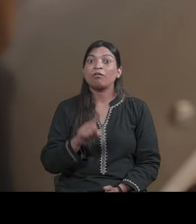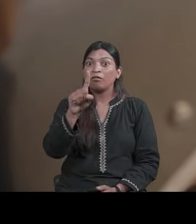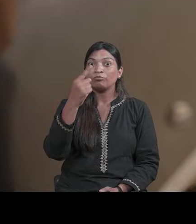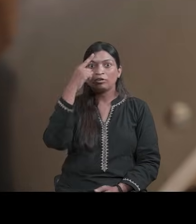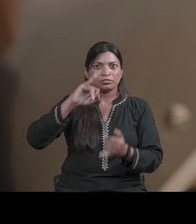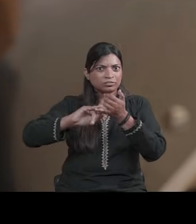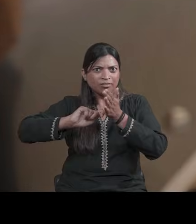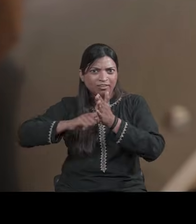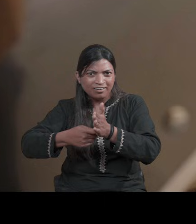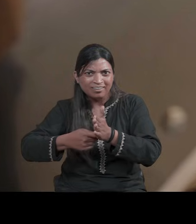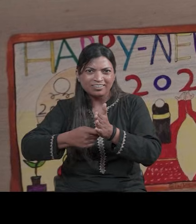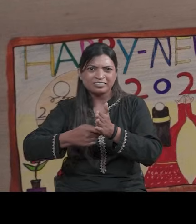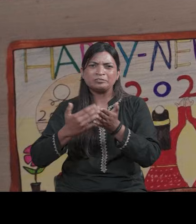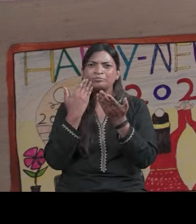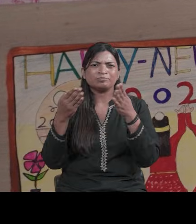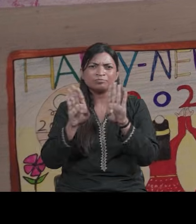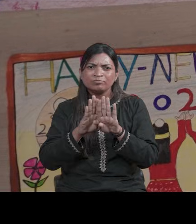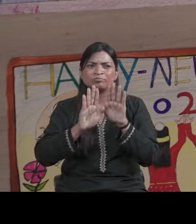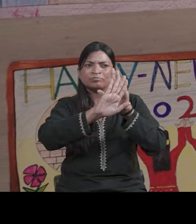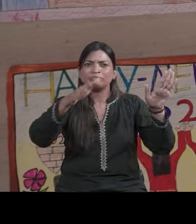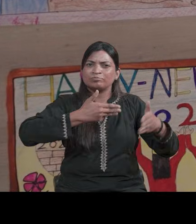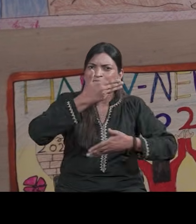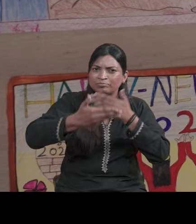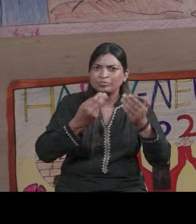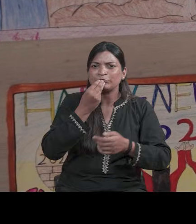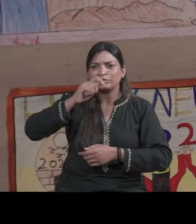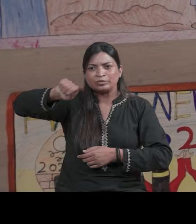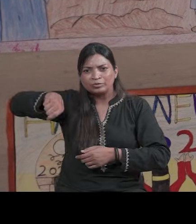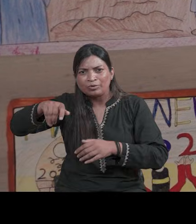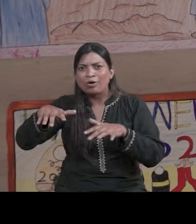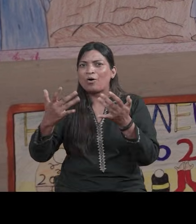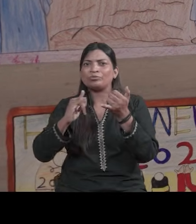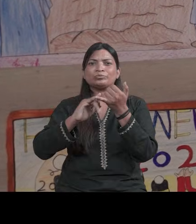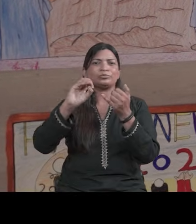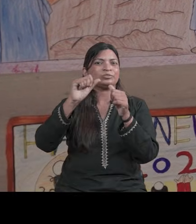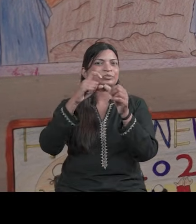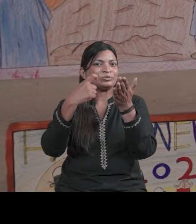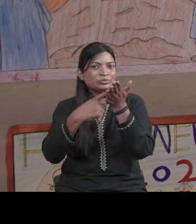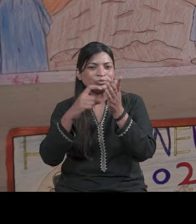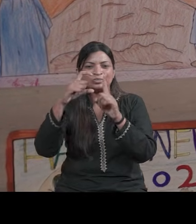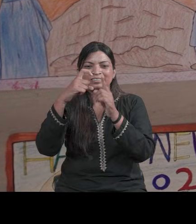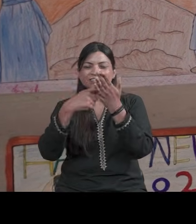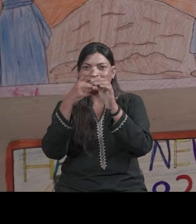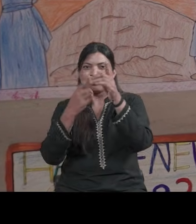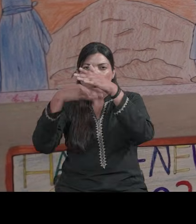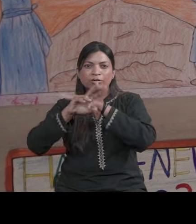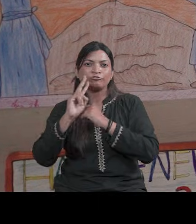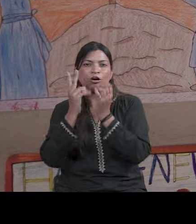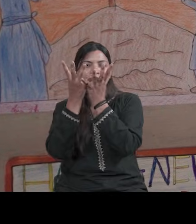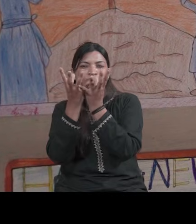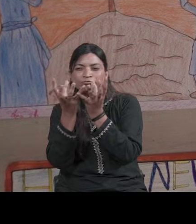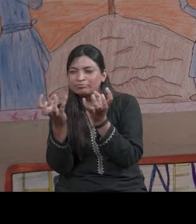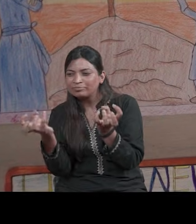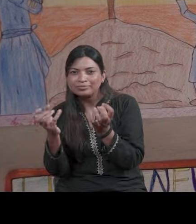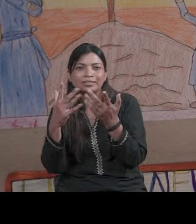के काम सिखाना, उनको आर्ट एंड क्राफ्ट के काम सिखाना, उनको सोलर ड्रायर में सब्जियां सुखाना, क्योंकि ये छोटे छोटे स्किल,